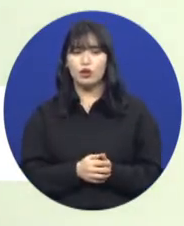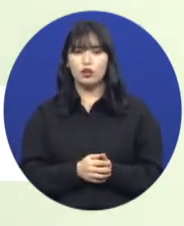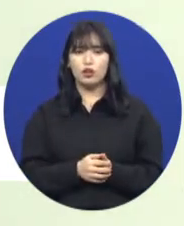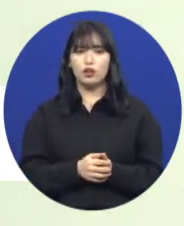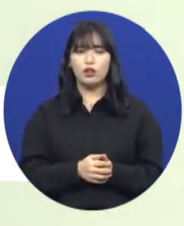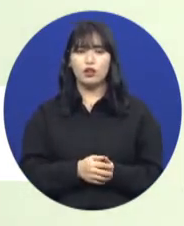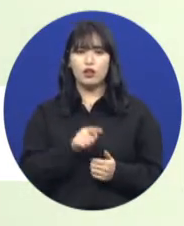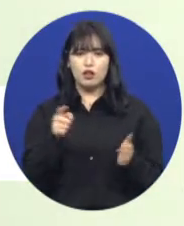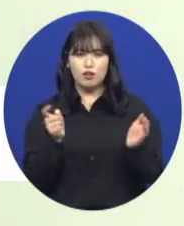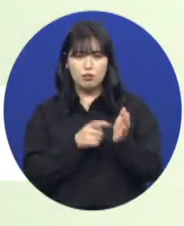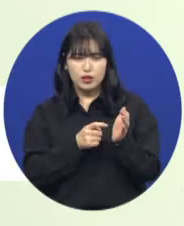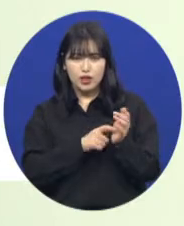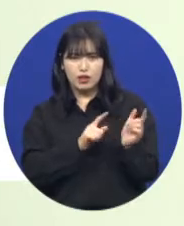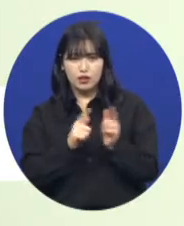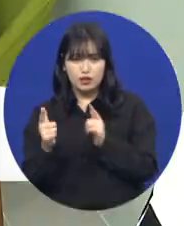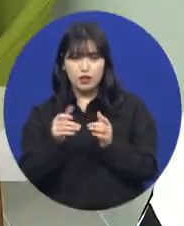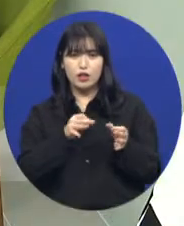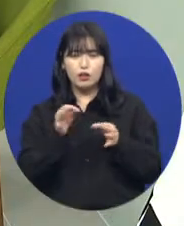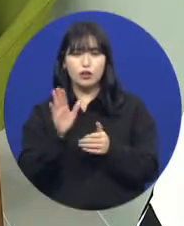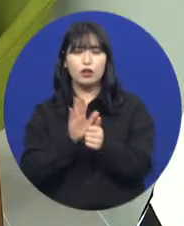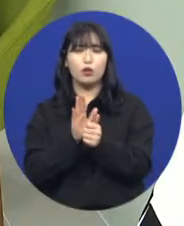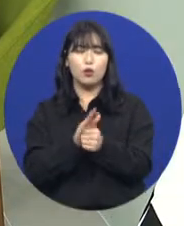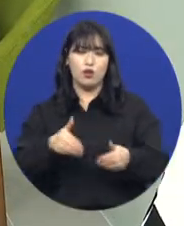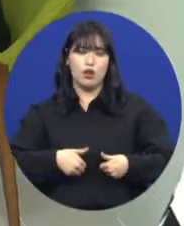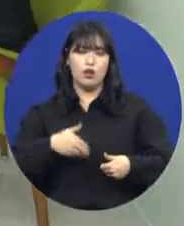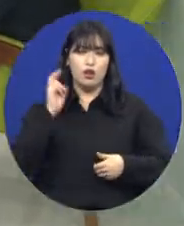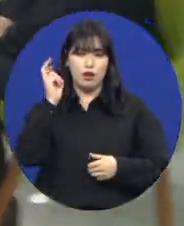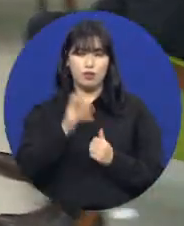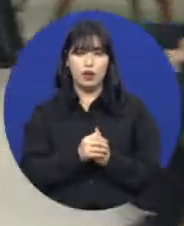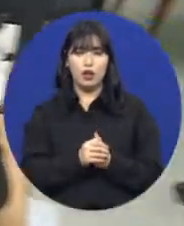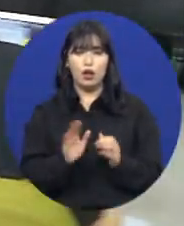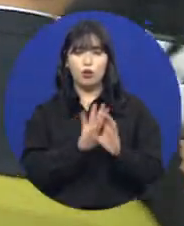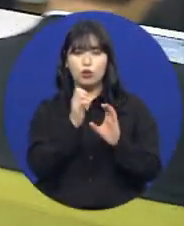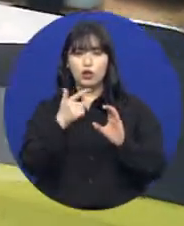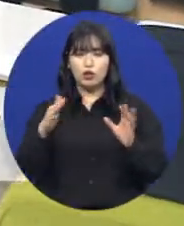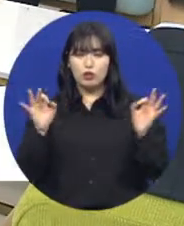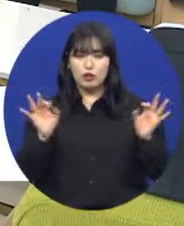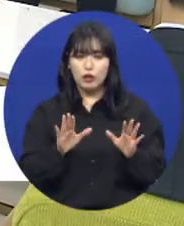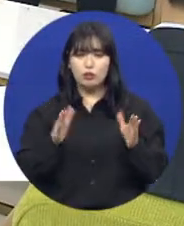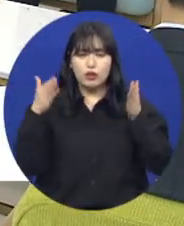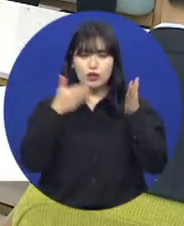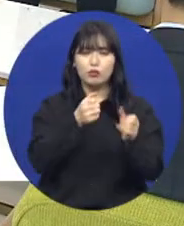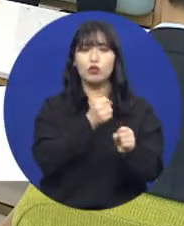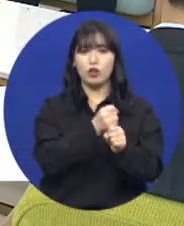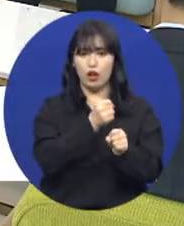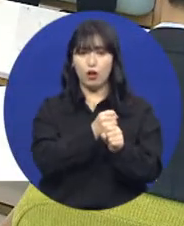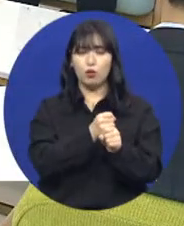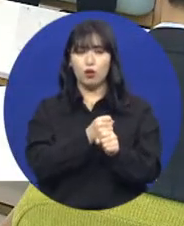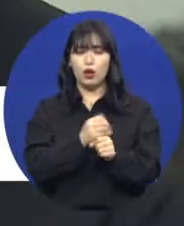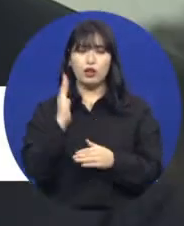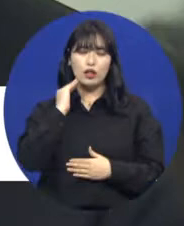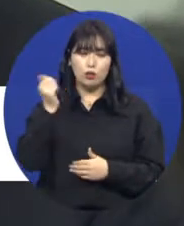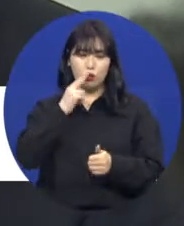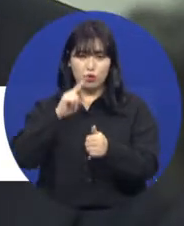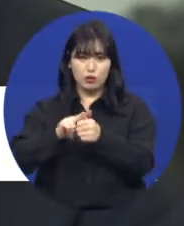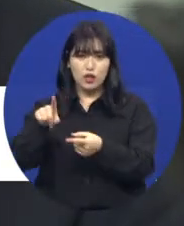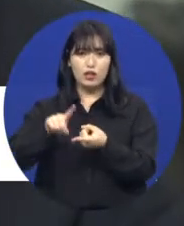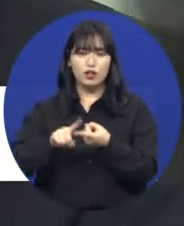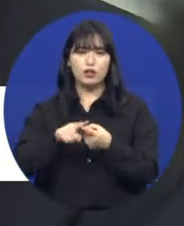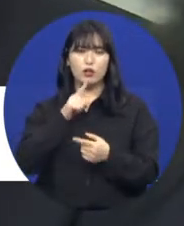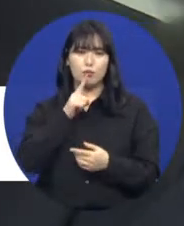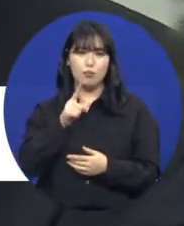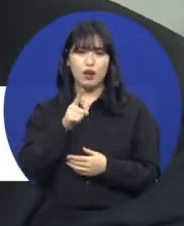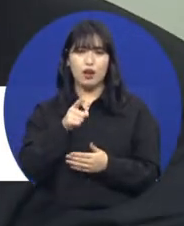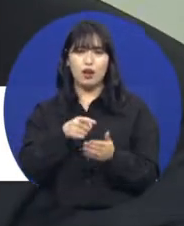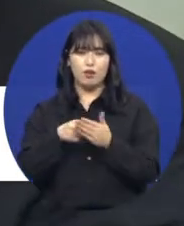비상한 대책들을 당연히 동원을 해야 될 텐데. 당분간 코로나19 방역에 매진하겠다며 대권 도전에 대해서는 말을